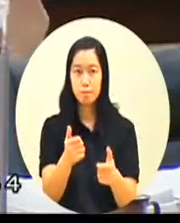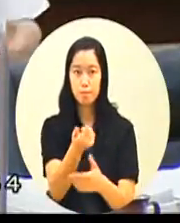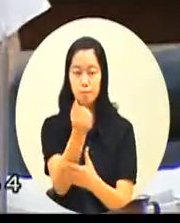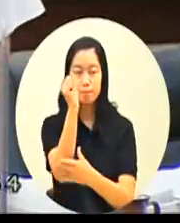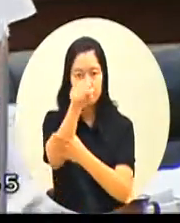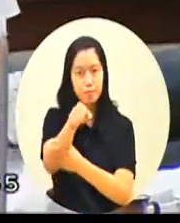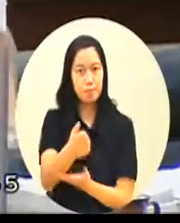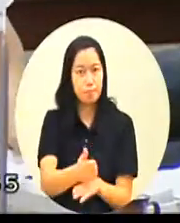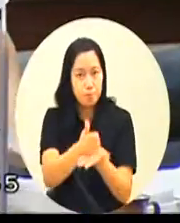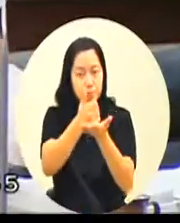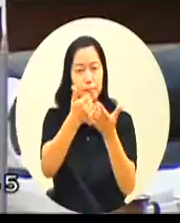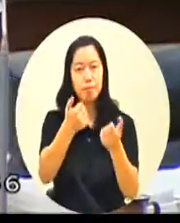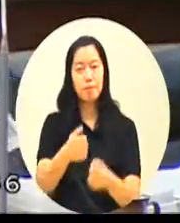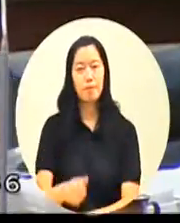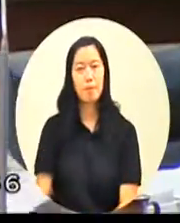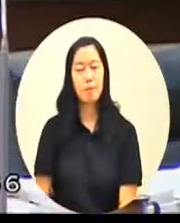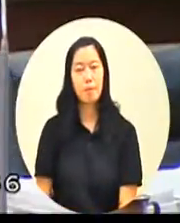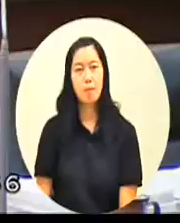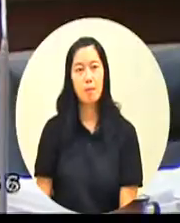哈。那